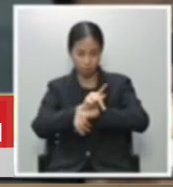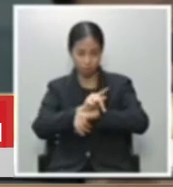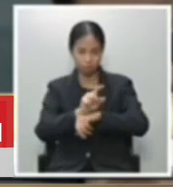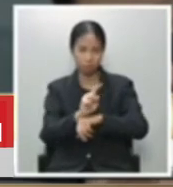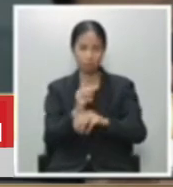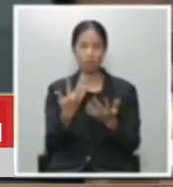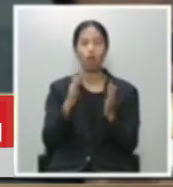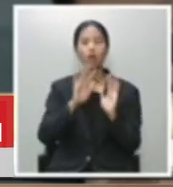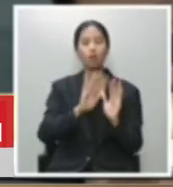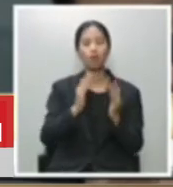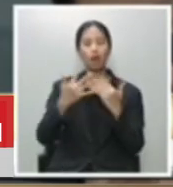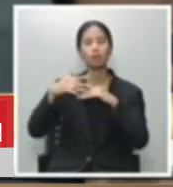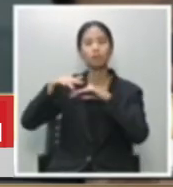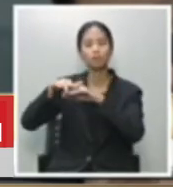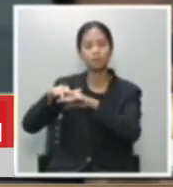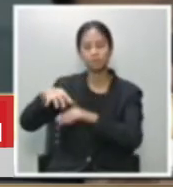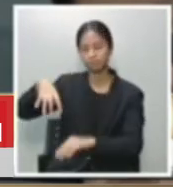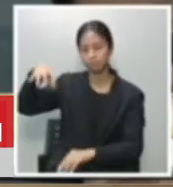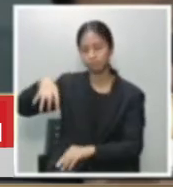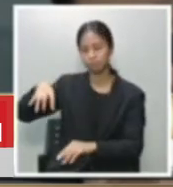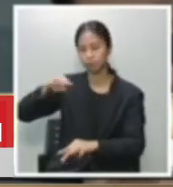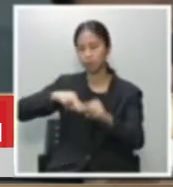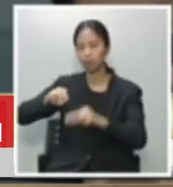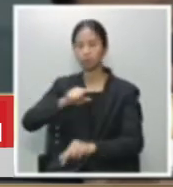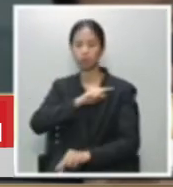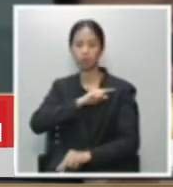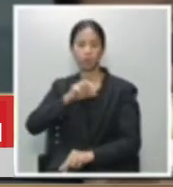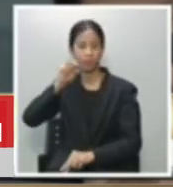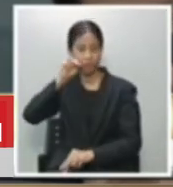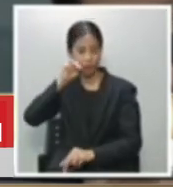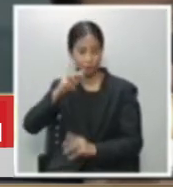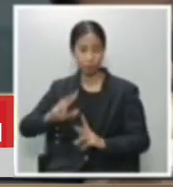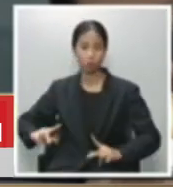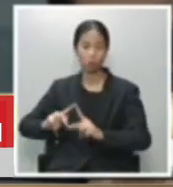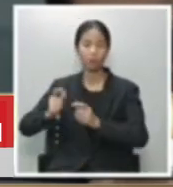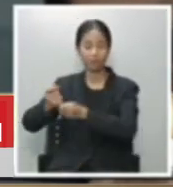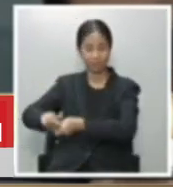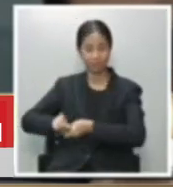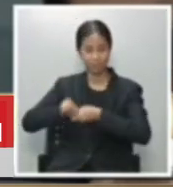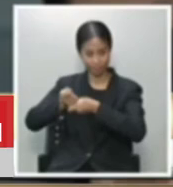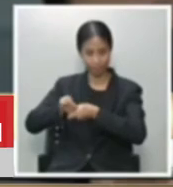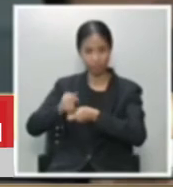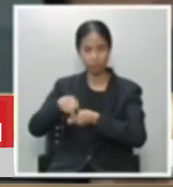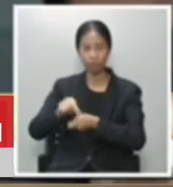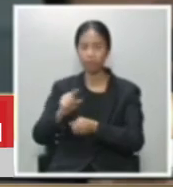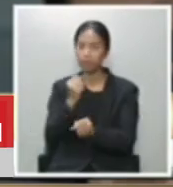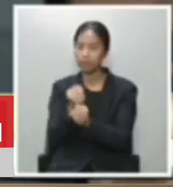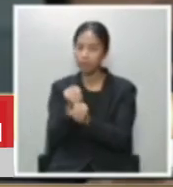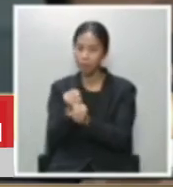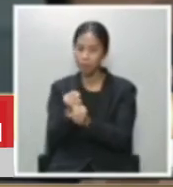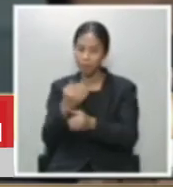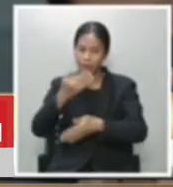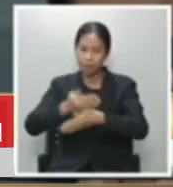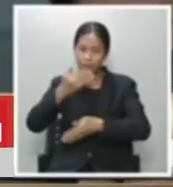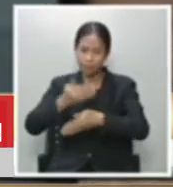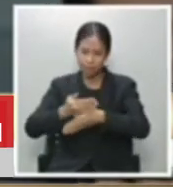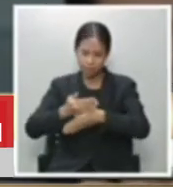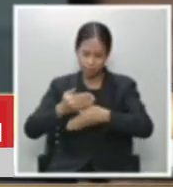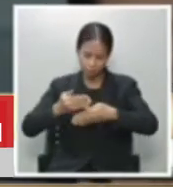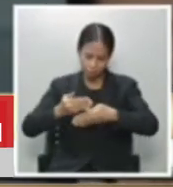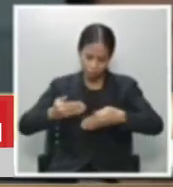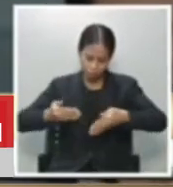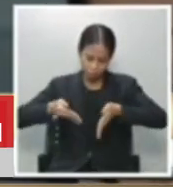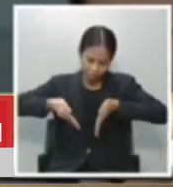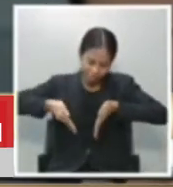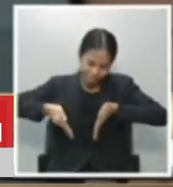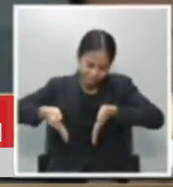สานไปยังกรมชลประทานกระทรวงเกษตรและสหกรณ์ครับเพื่อดำเนินการสร้างเขื่อนยางกั้นน้ำเลยบริเ